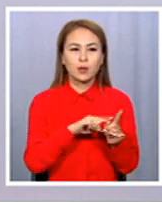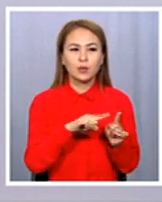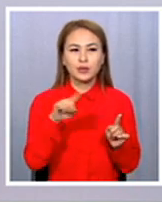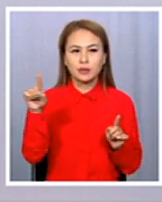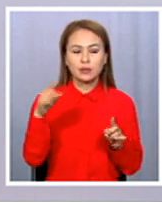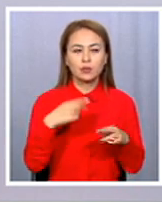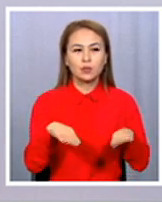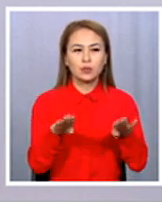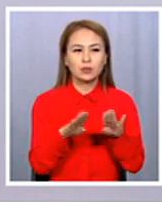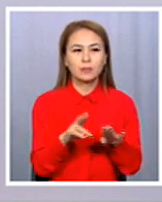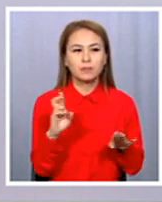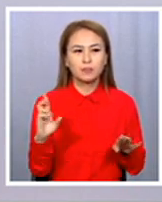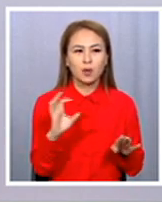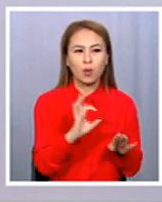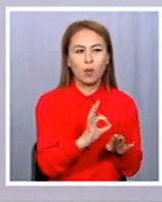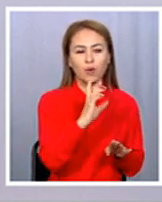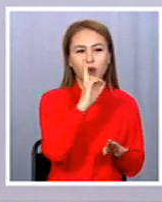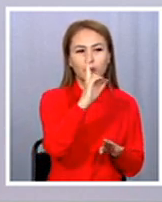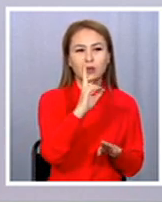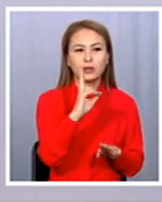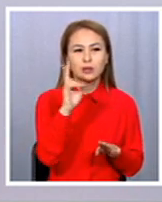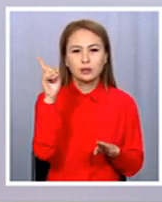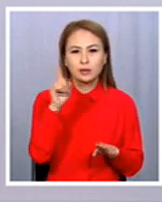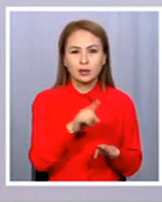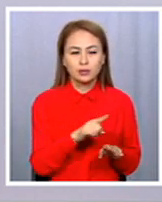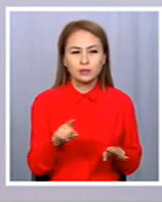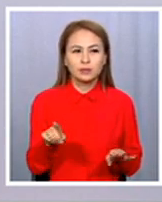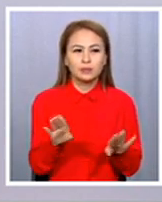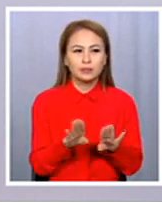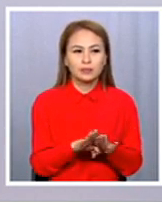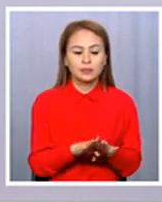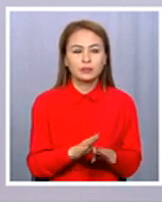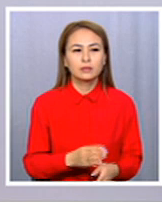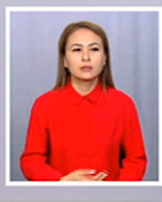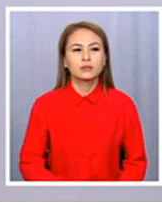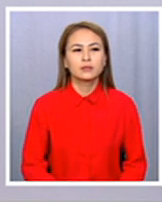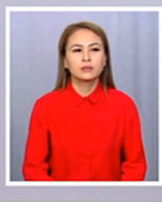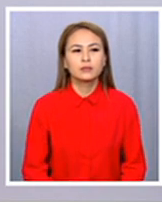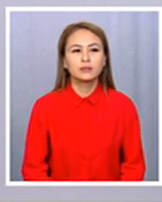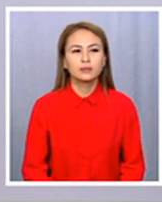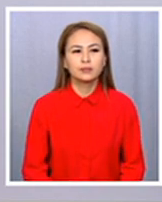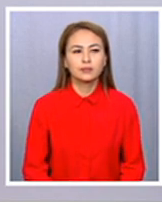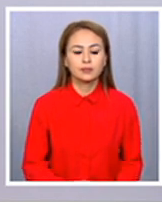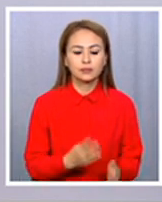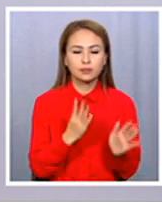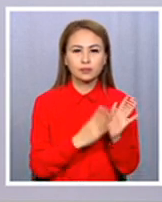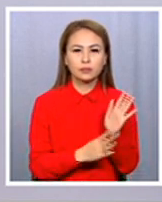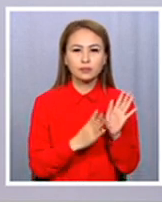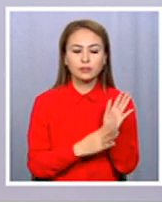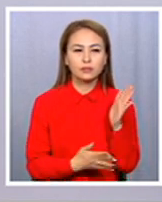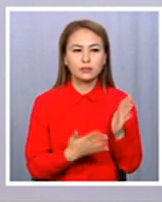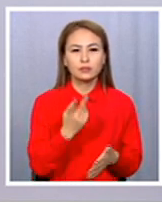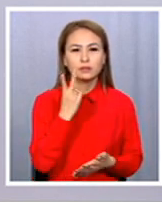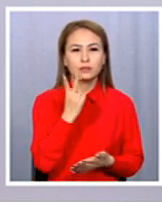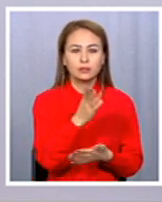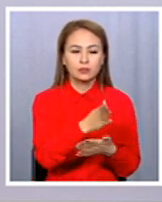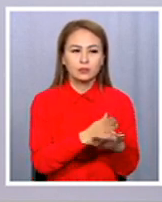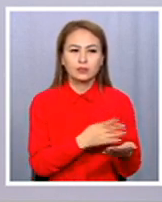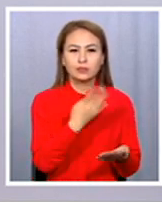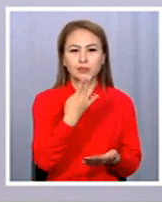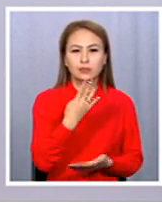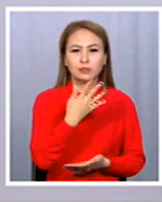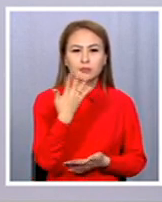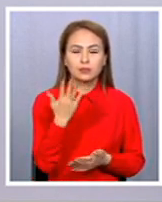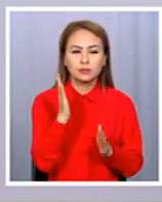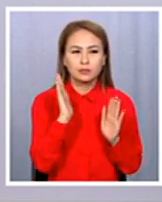осы Б, О, К бұрышын қақ ортасынан бөлетінде жүргізейік. Сол кезде 90 градусты 2-ге бөлсек 45 болады. Демек